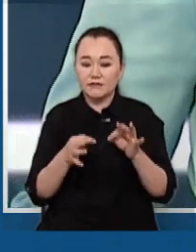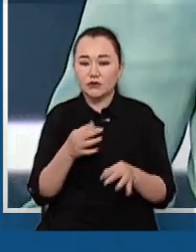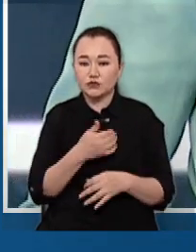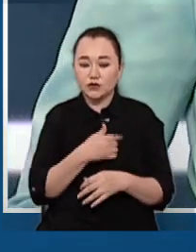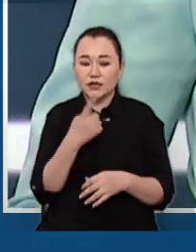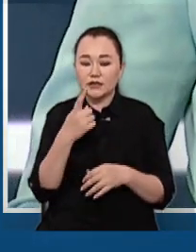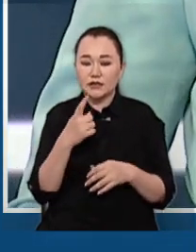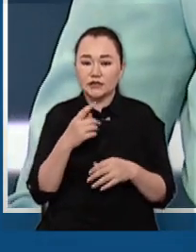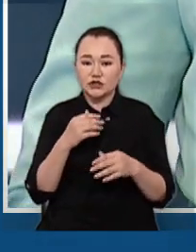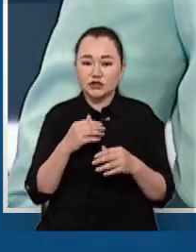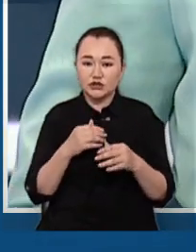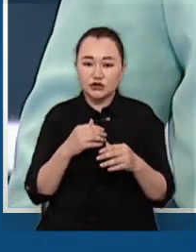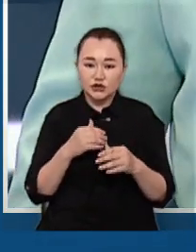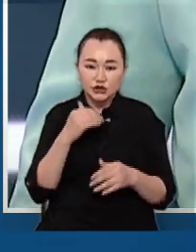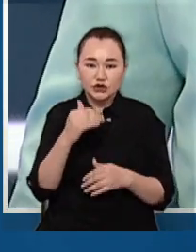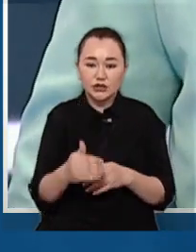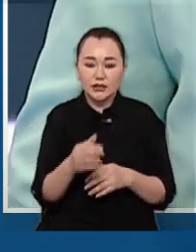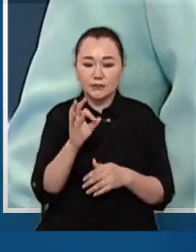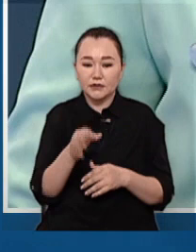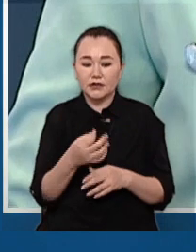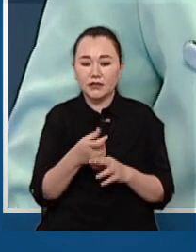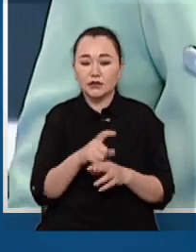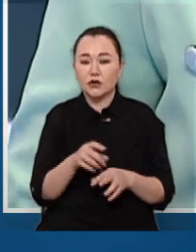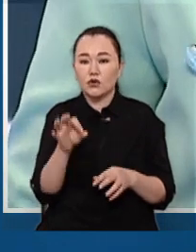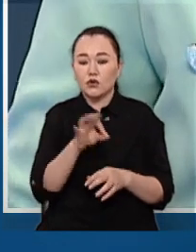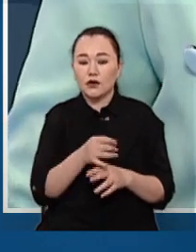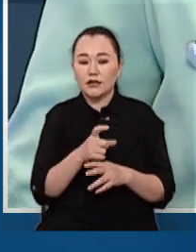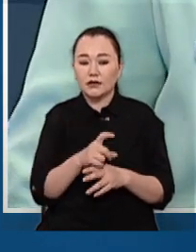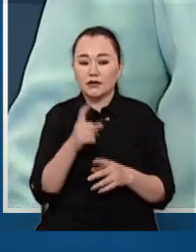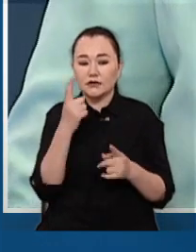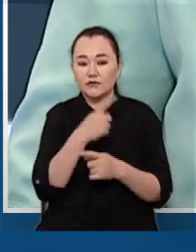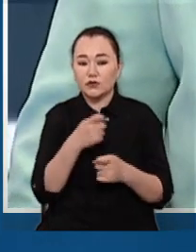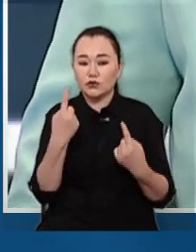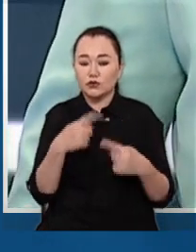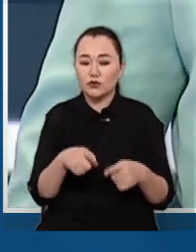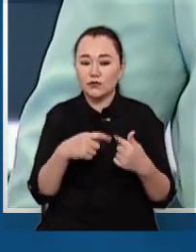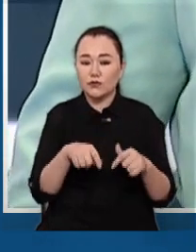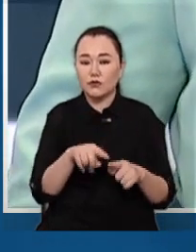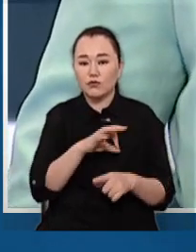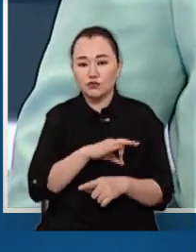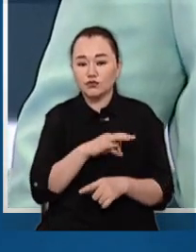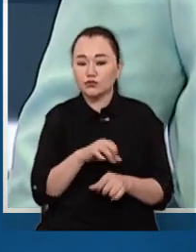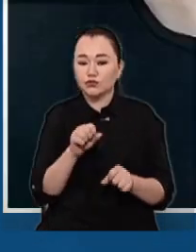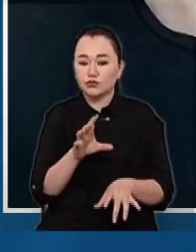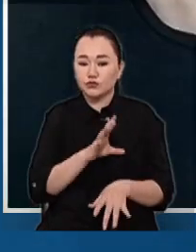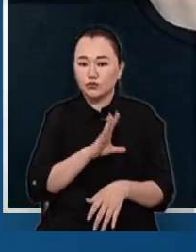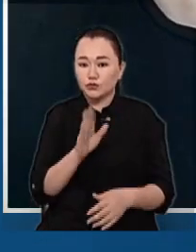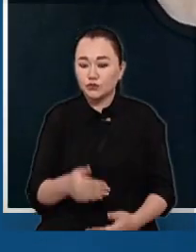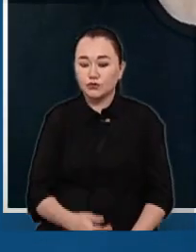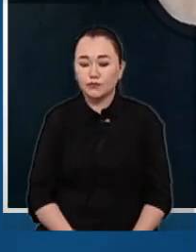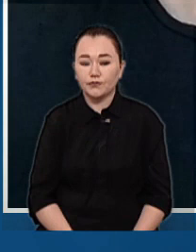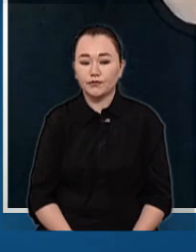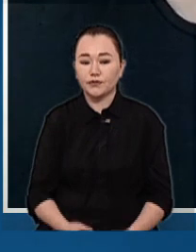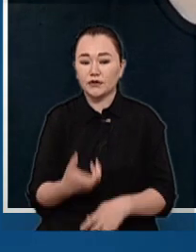бір баспалдағы болып отыр ғой. Сонда айтыңызшы, осы секілді үрдіс өзге салаларға да қолданылуы мүмкін бе?